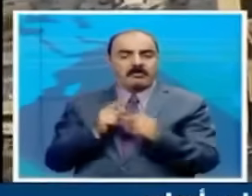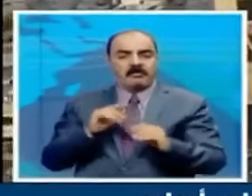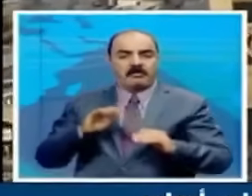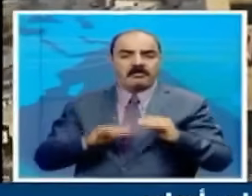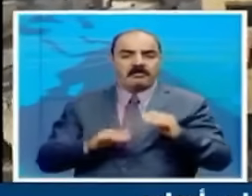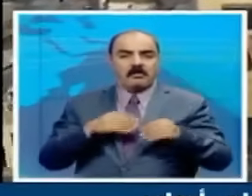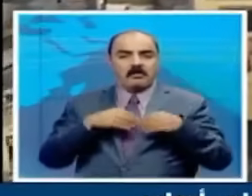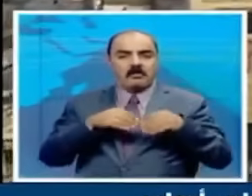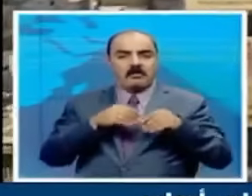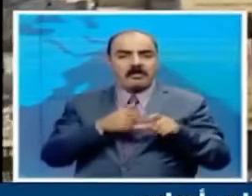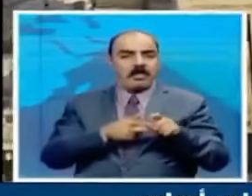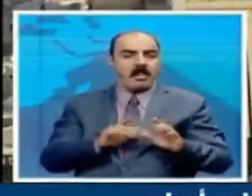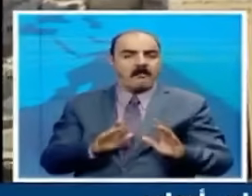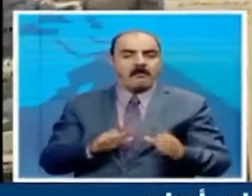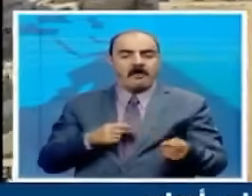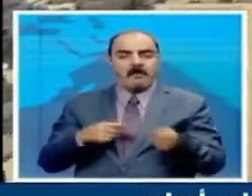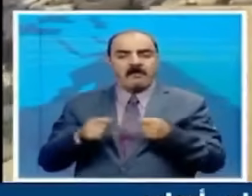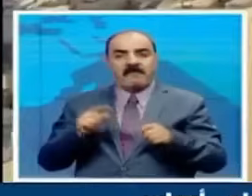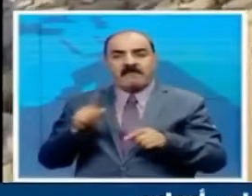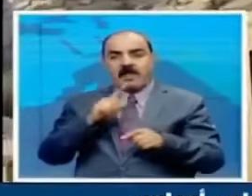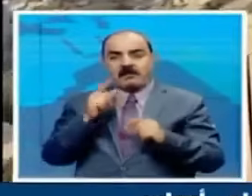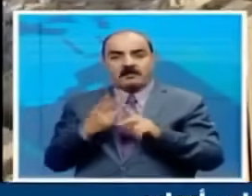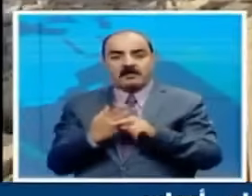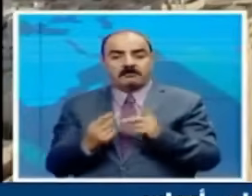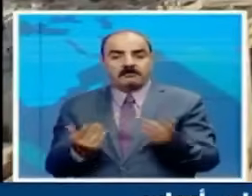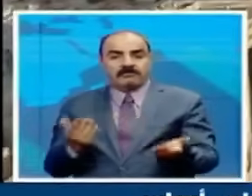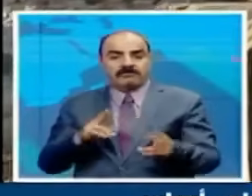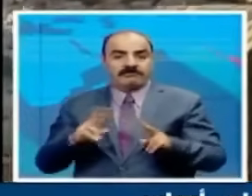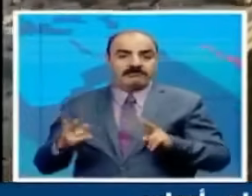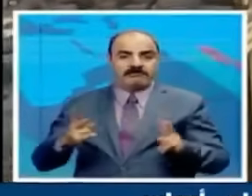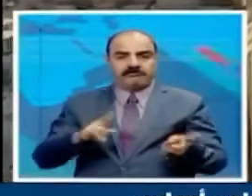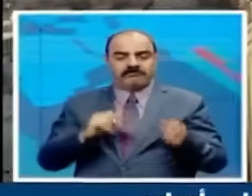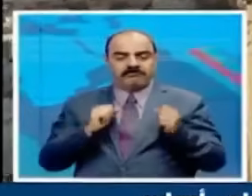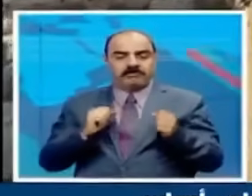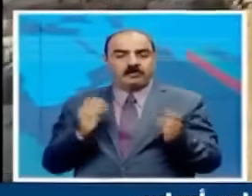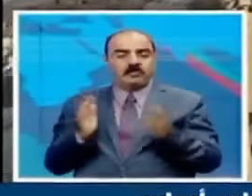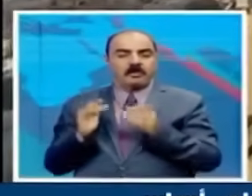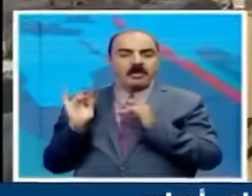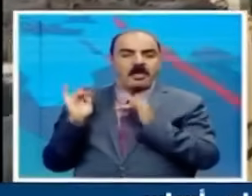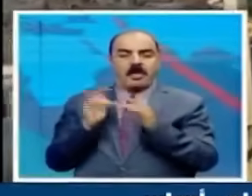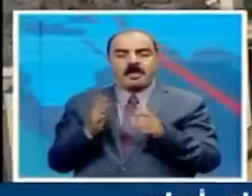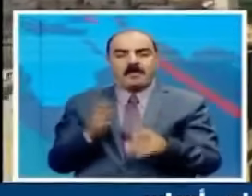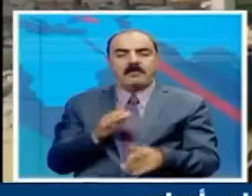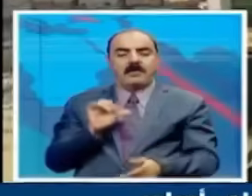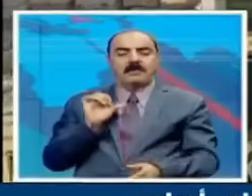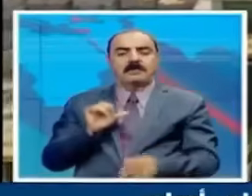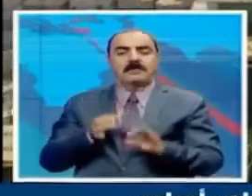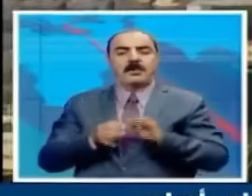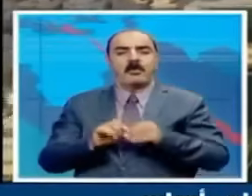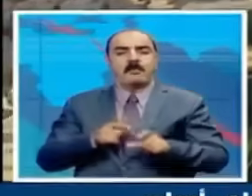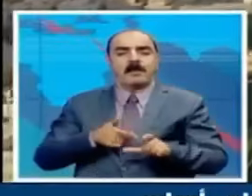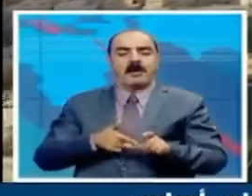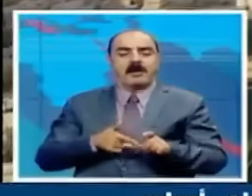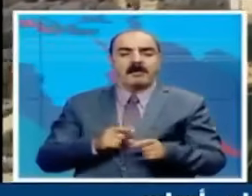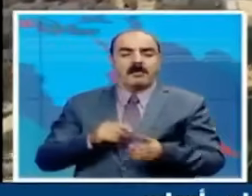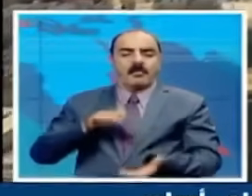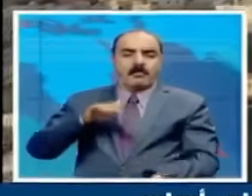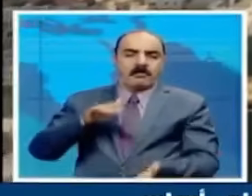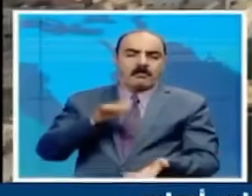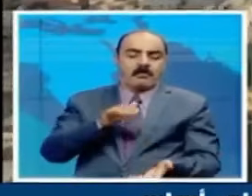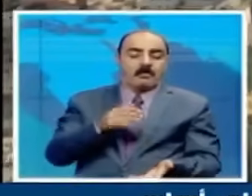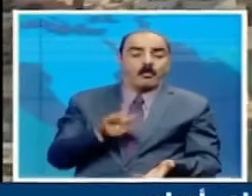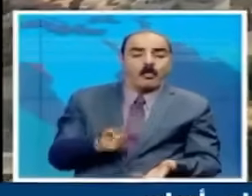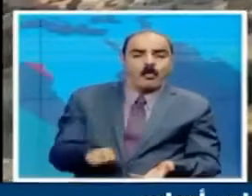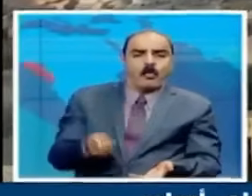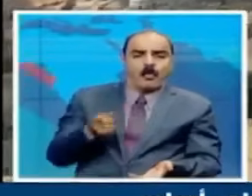متأثرا بتخفيضات إنتاج النفط وتراجع أسعار الخام. تضخ السعودية نحو 9 ملايين برميل يوميا،